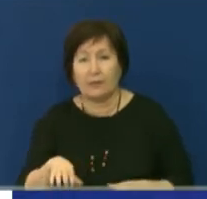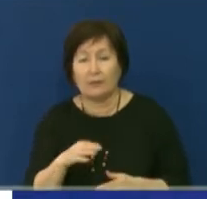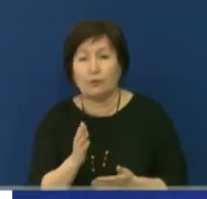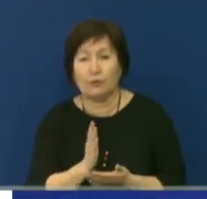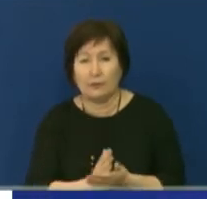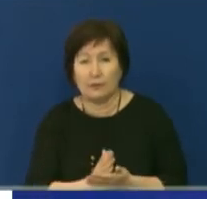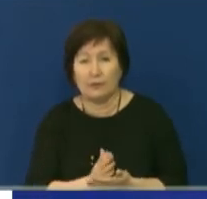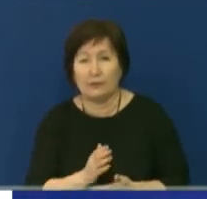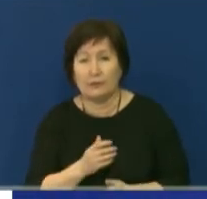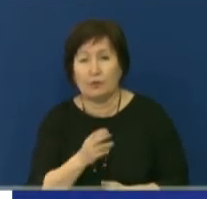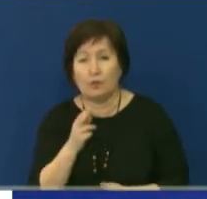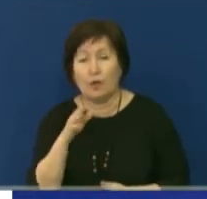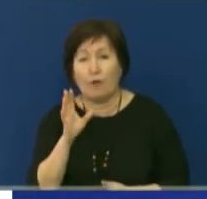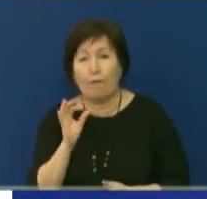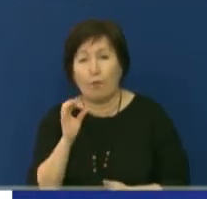который разъясняет